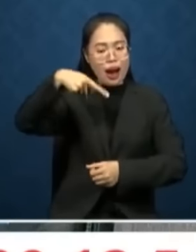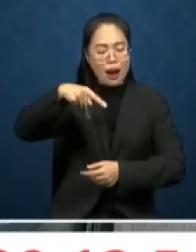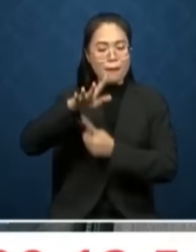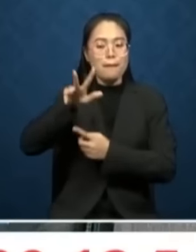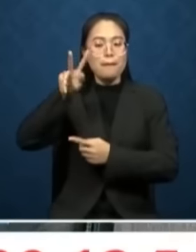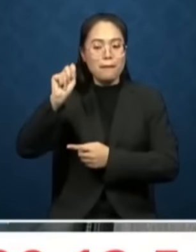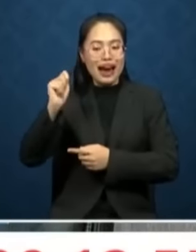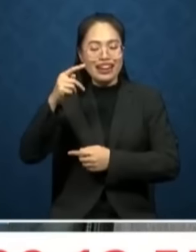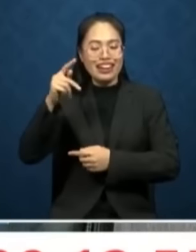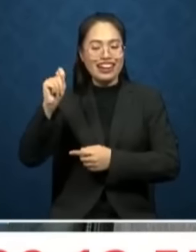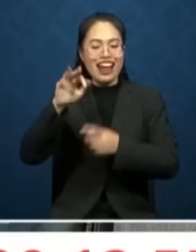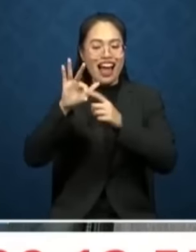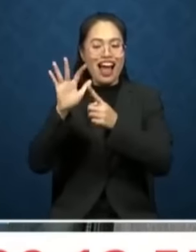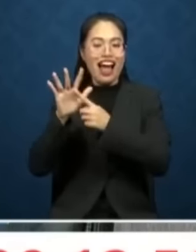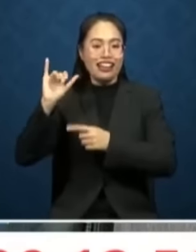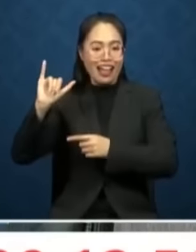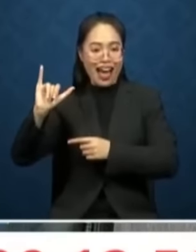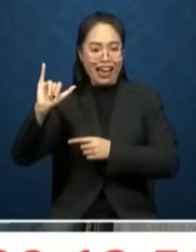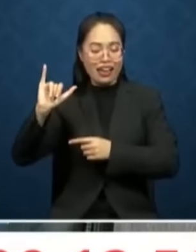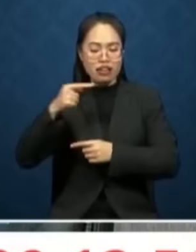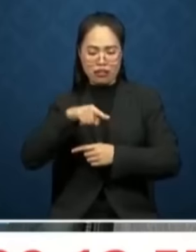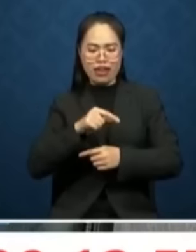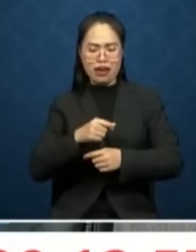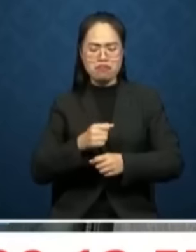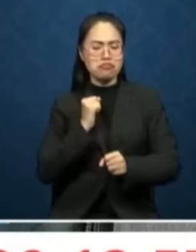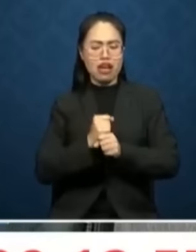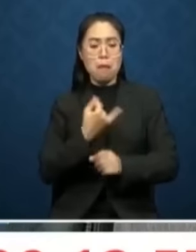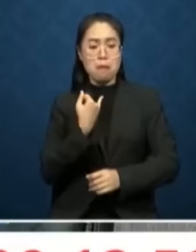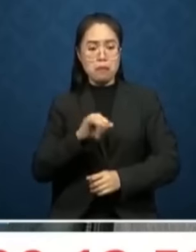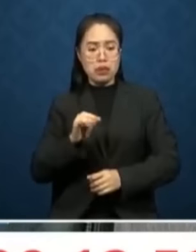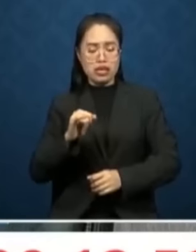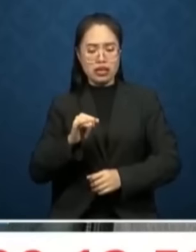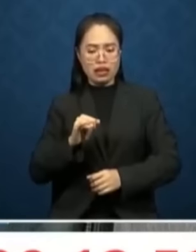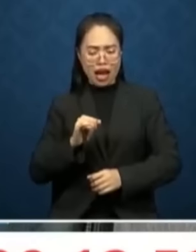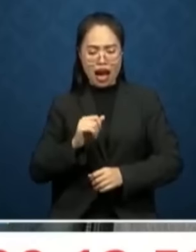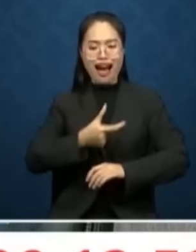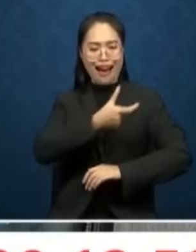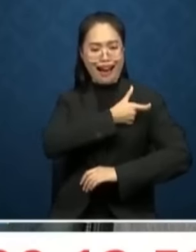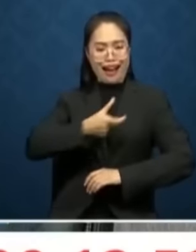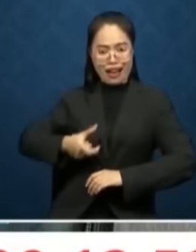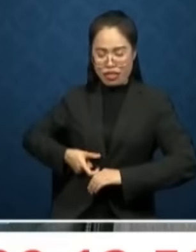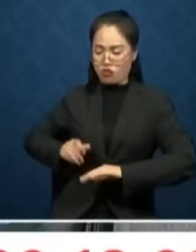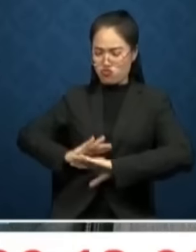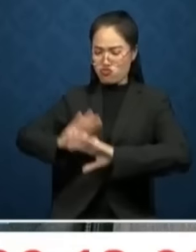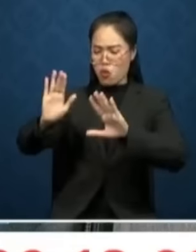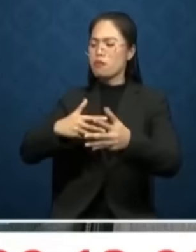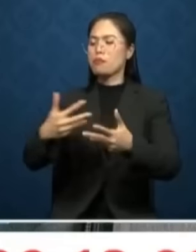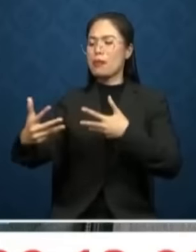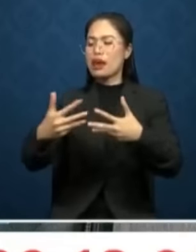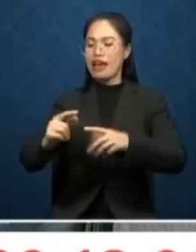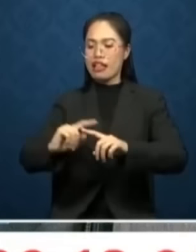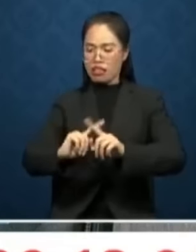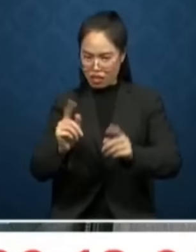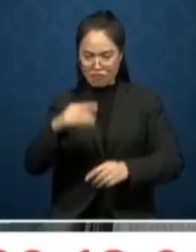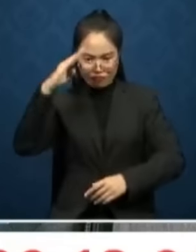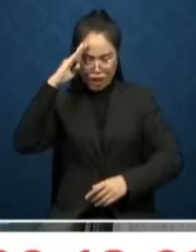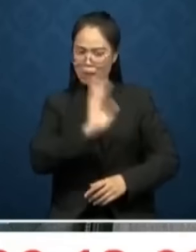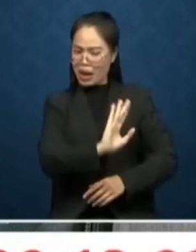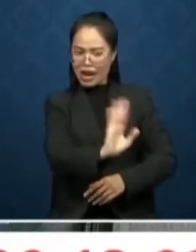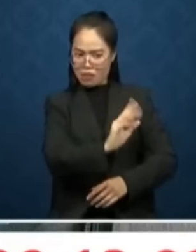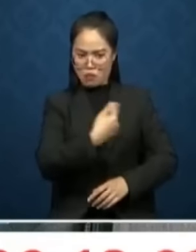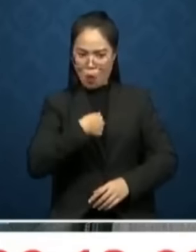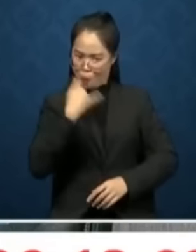ยสุจริตนะครับจึงได้รับการยกโทษให้ในชั้นแรกแต่พันธานรสิงห์ยืนยันว่าขอให้ลงโทษตัวเข